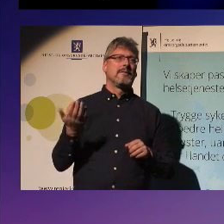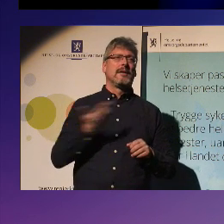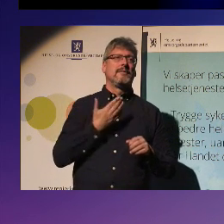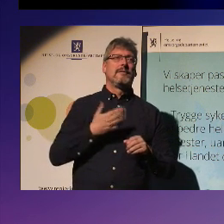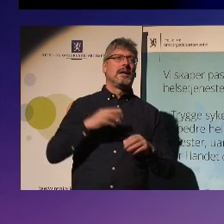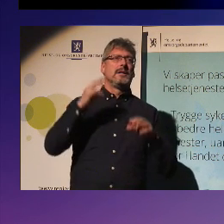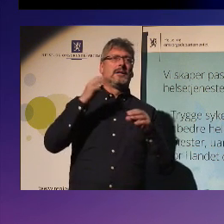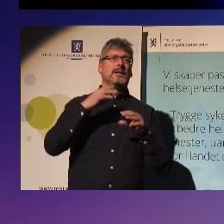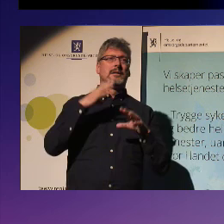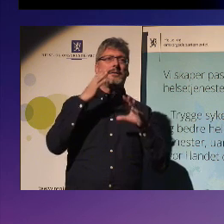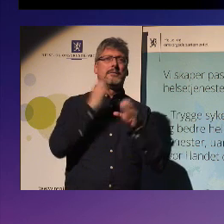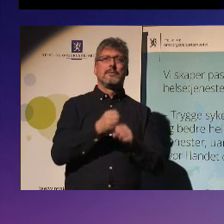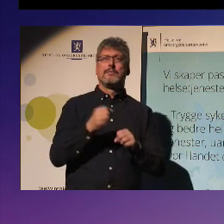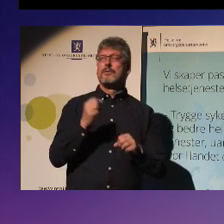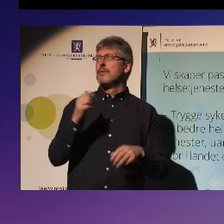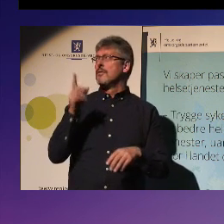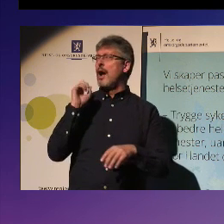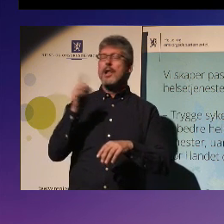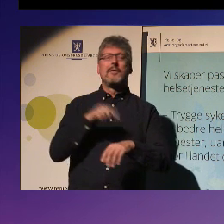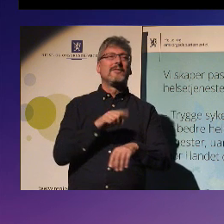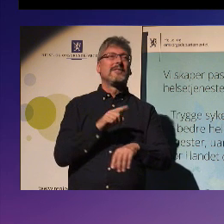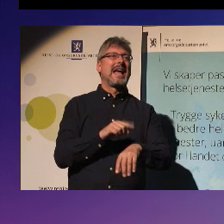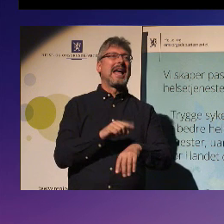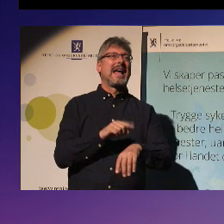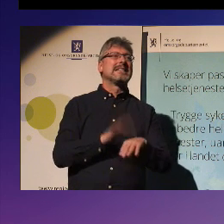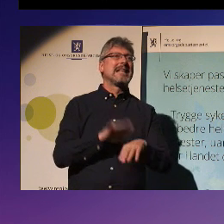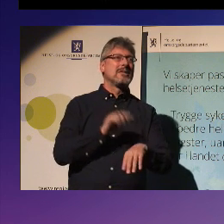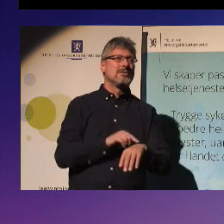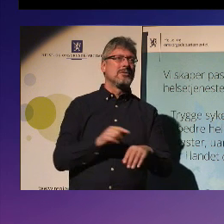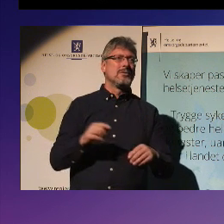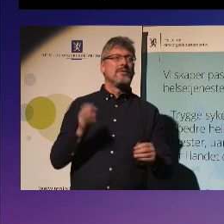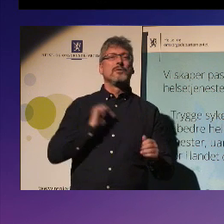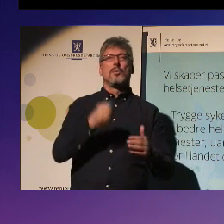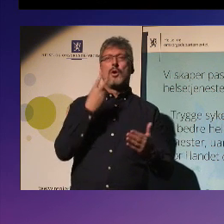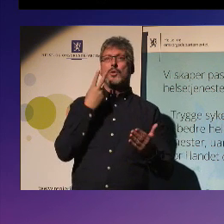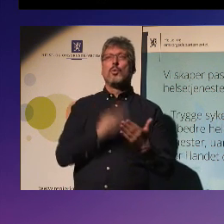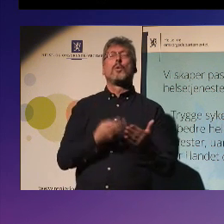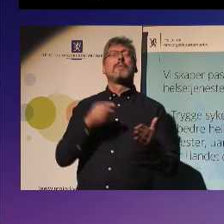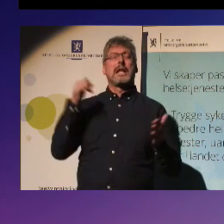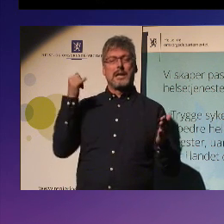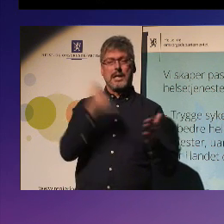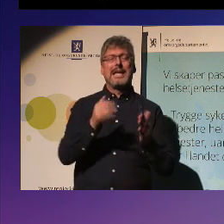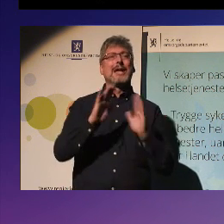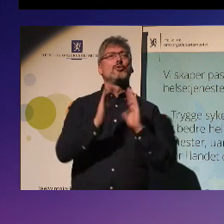gikk en sånn alarm fra en sensor, så skulle vi ha det dokumentert inn I journal.